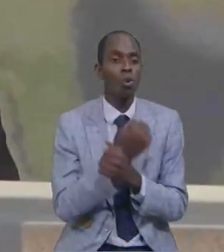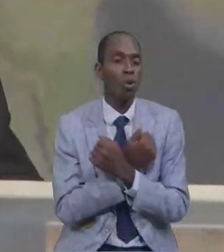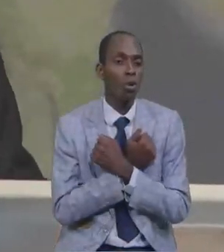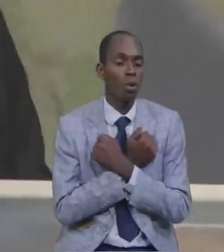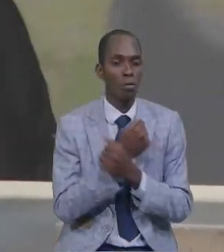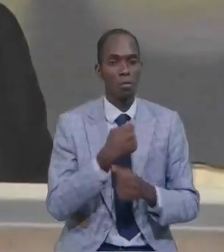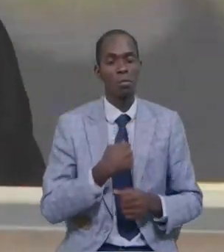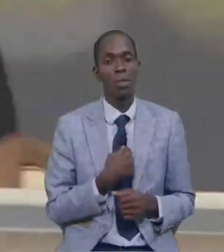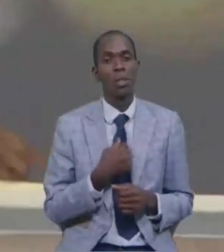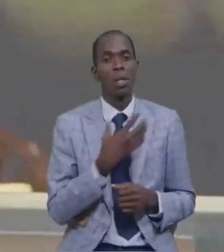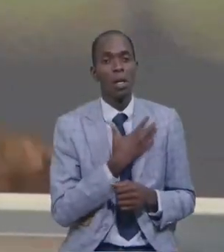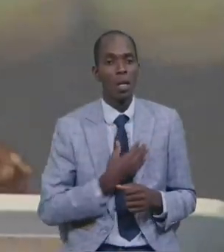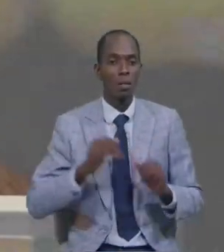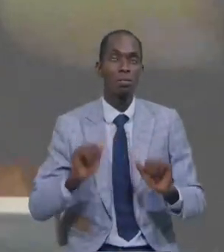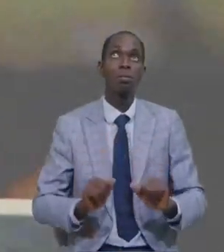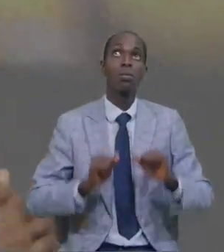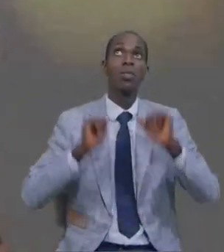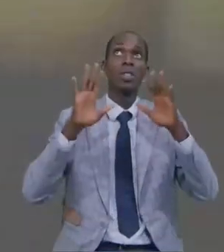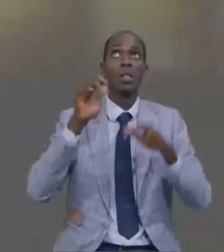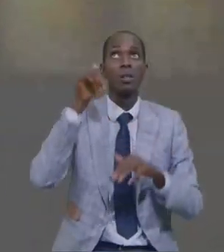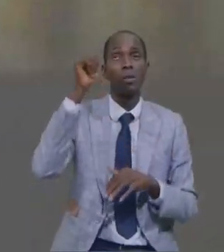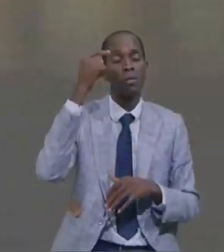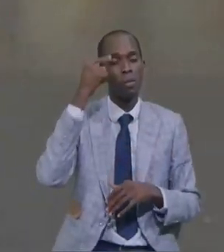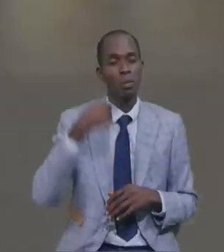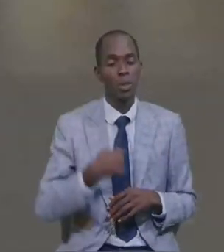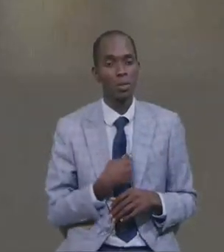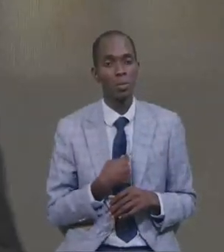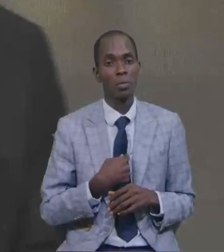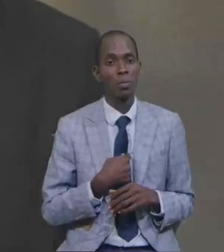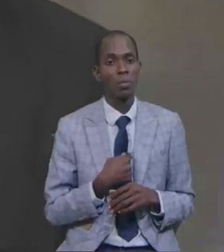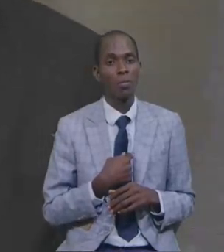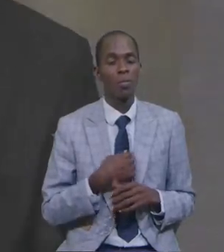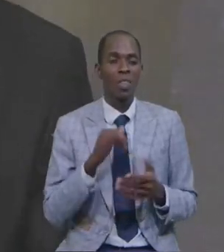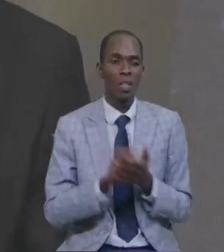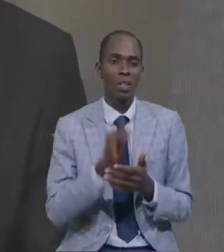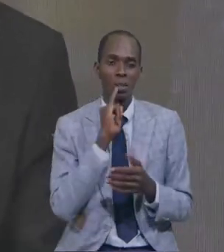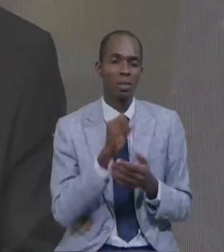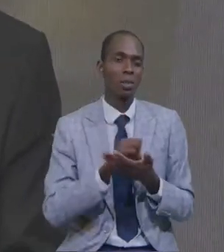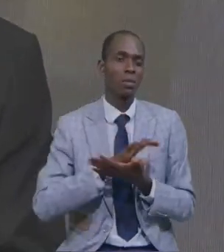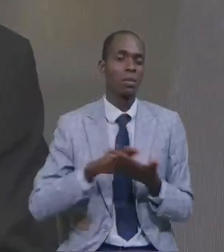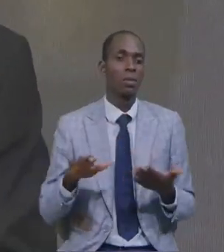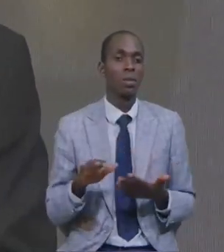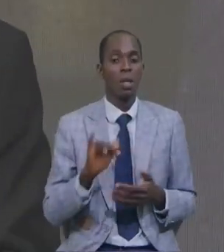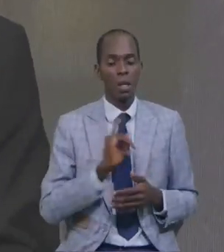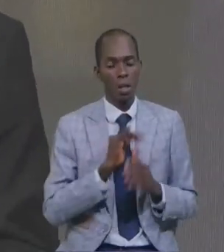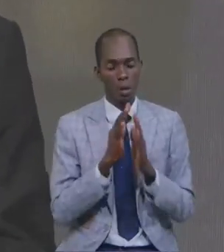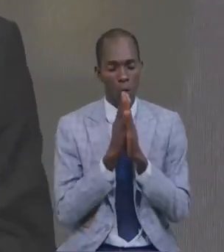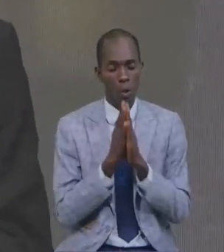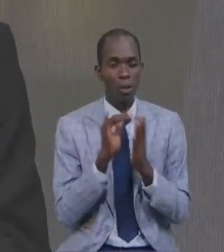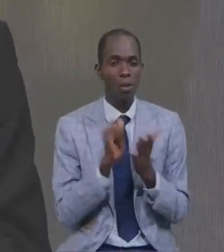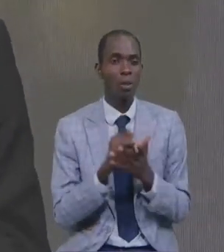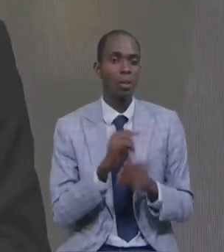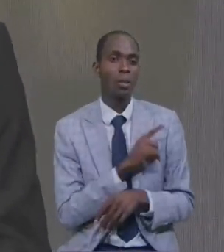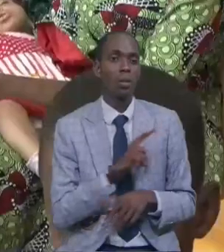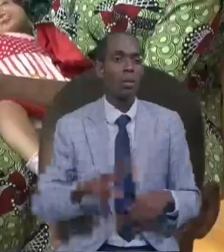la sanctification. Et je prie que le Seigneur lui-même a fait cette œuvre profonde de sanctification